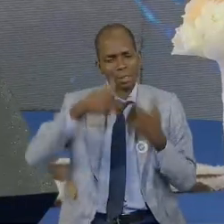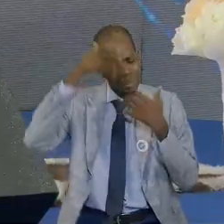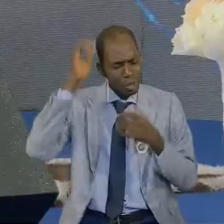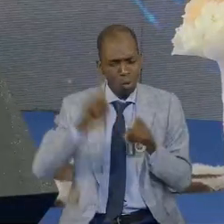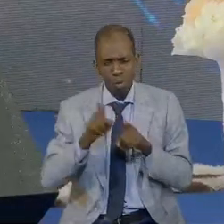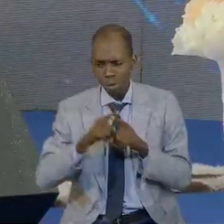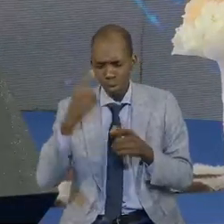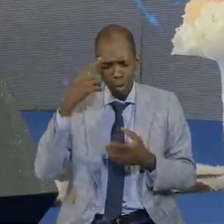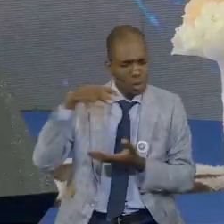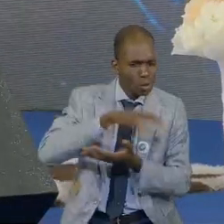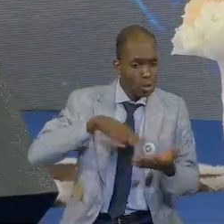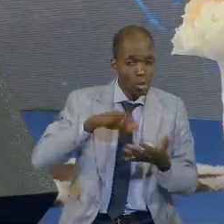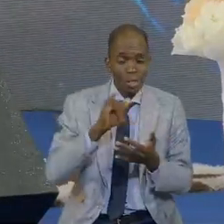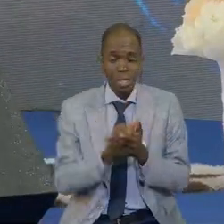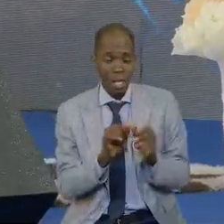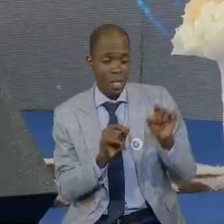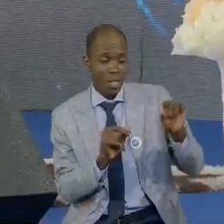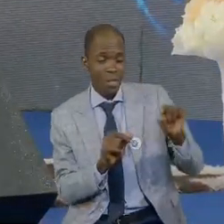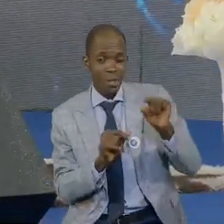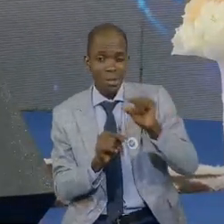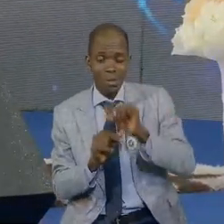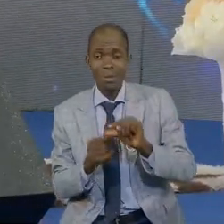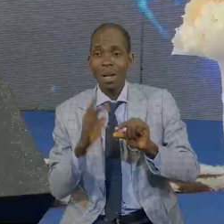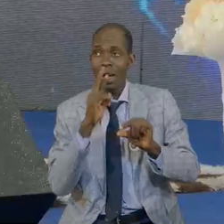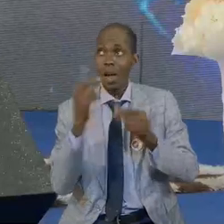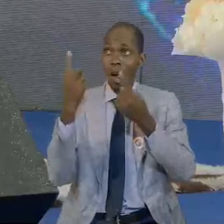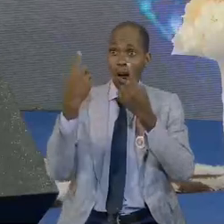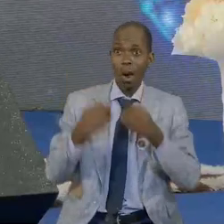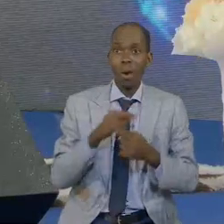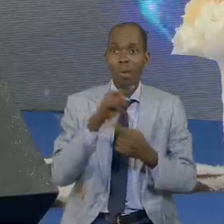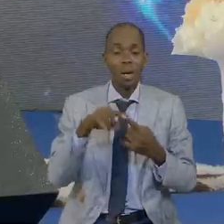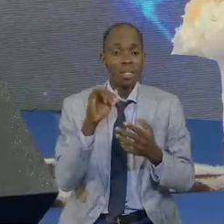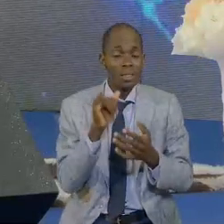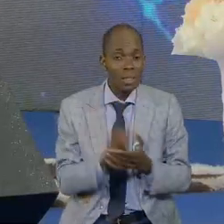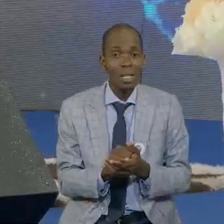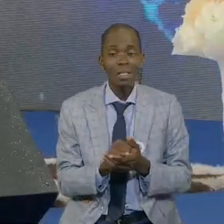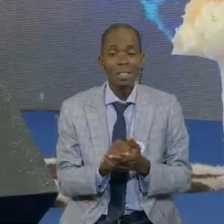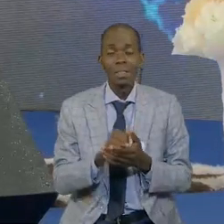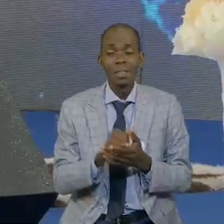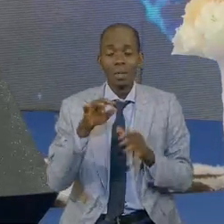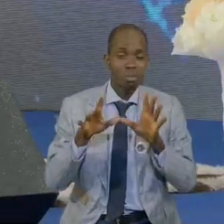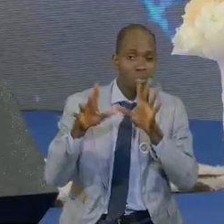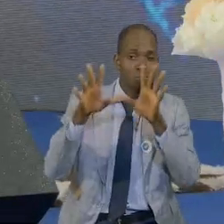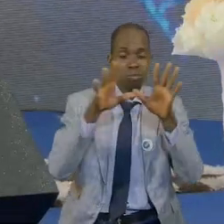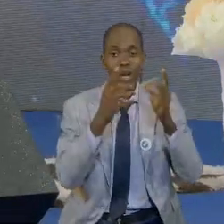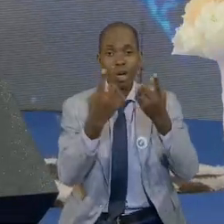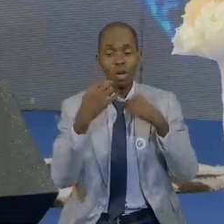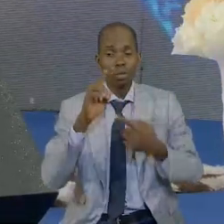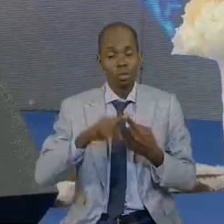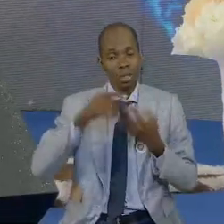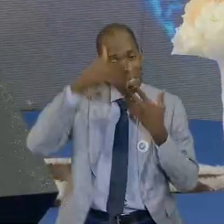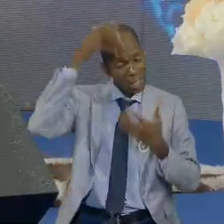little, little flies are there, and when the flies get to them, they'll have their problems they are trying to